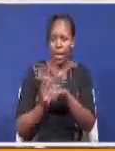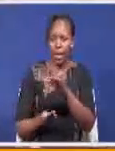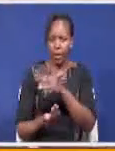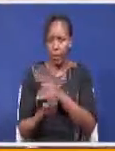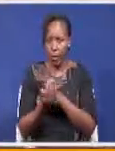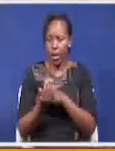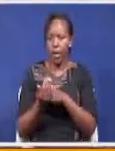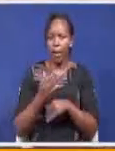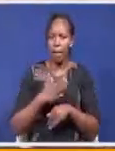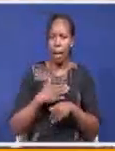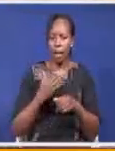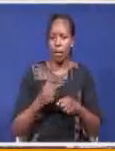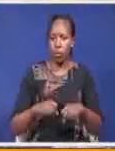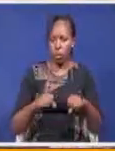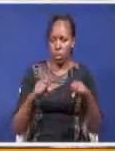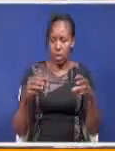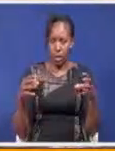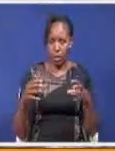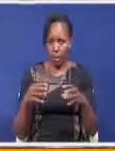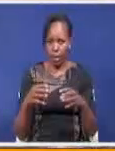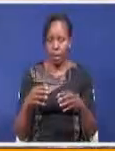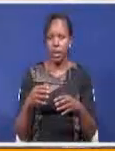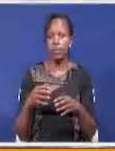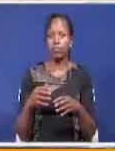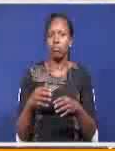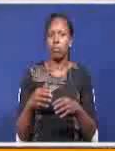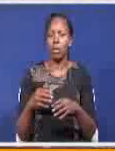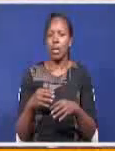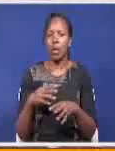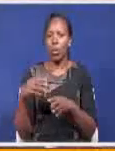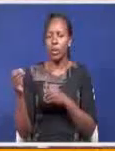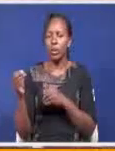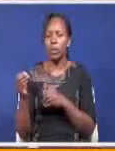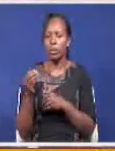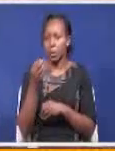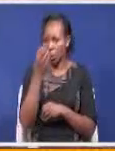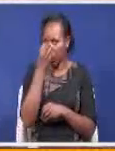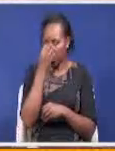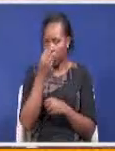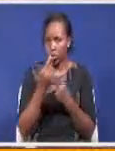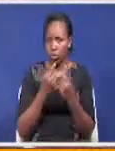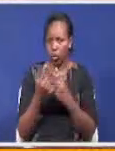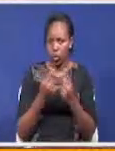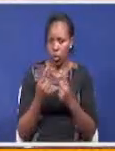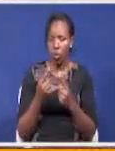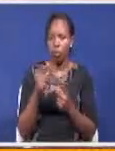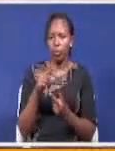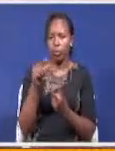kionjuri kumongo kionjuri ta 17 na die, na kwa Ruto alieta kulinganinga muri Kithure tukwenda atueka deputy governor atueka deputy